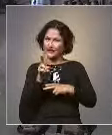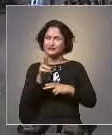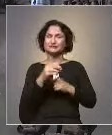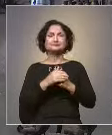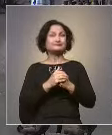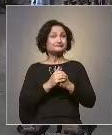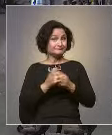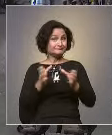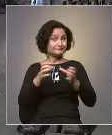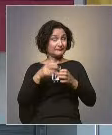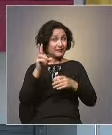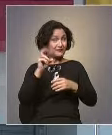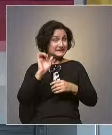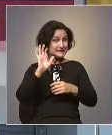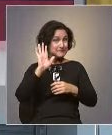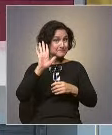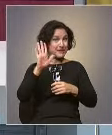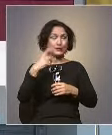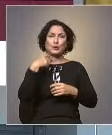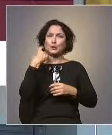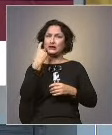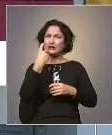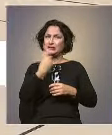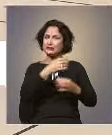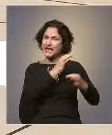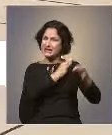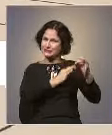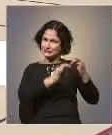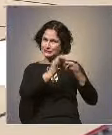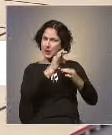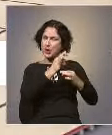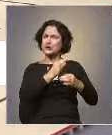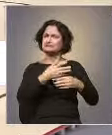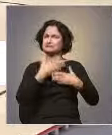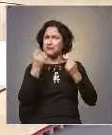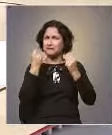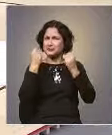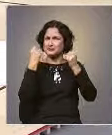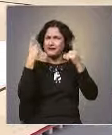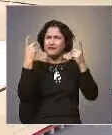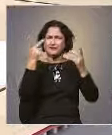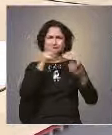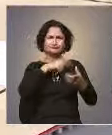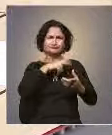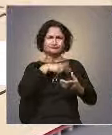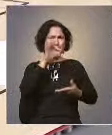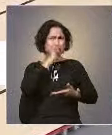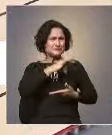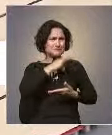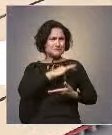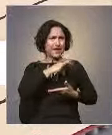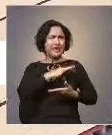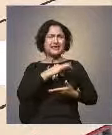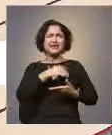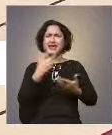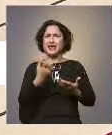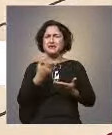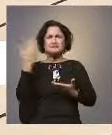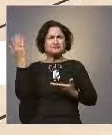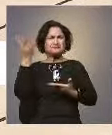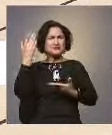Клубът има 25 годишна история, която впечатлява с постиженията си. Основата на този красив спорт в България е поставен от именитата лекоатлетка